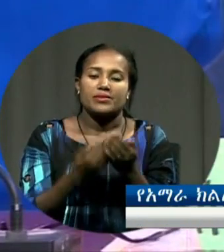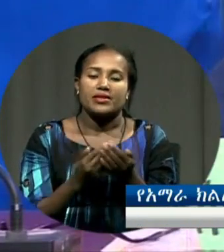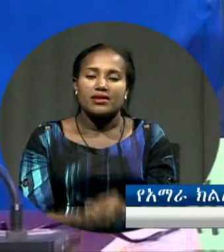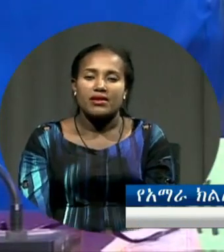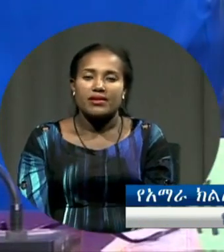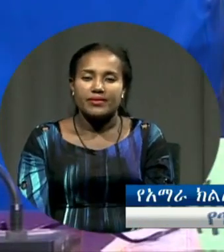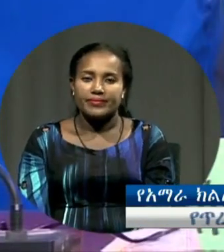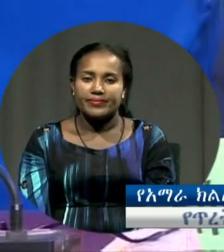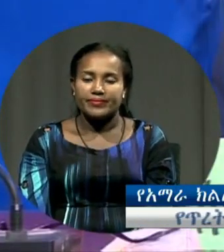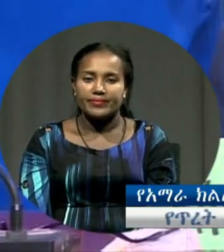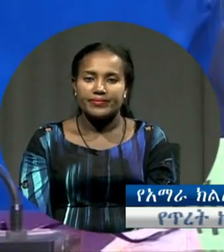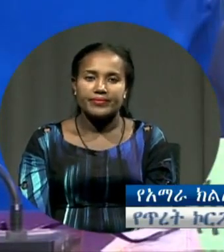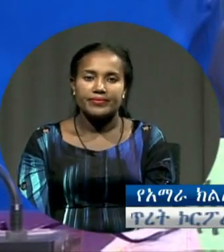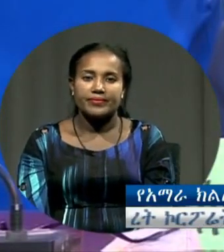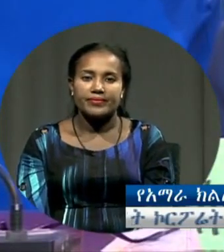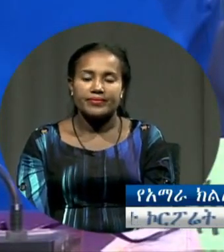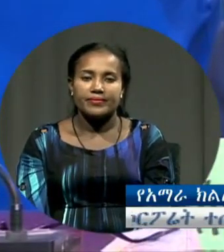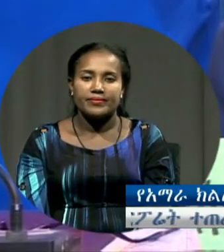አመሰግናለሁ።